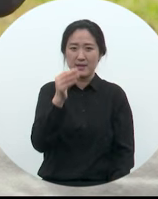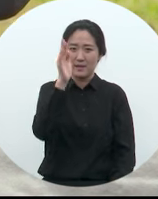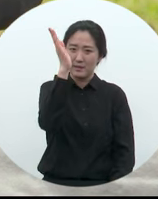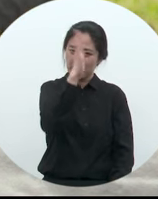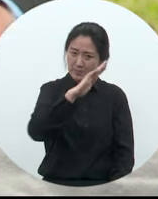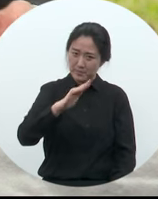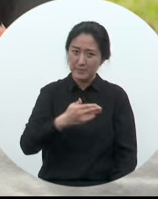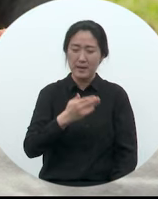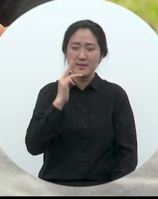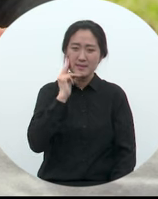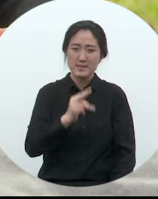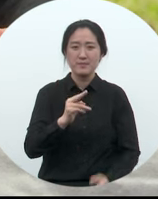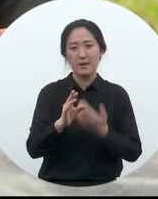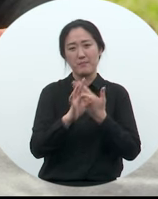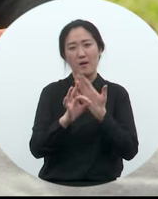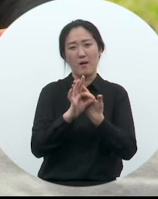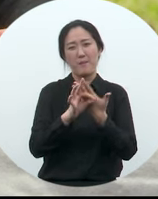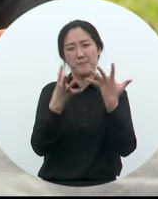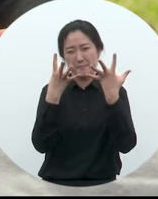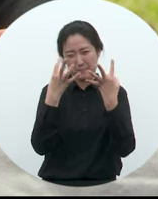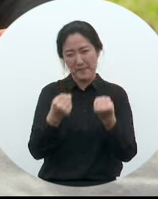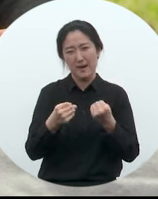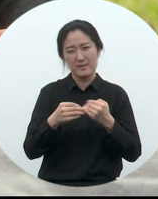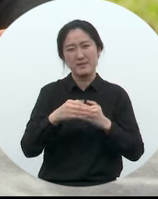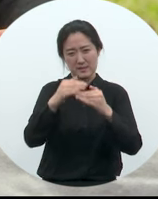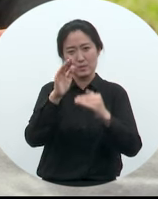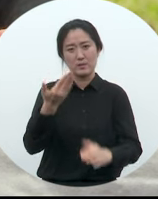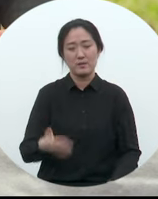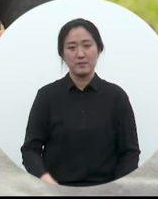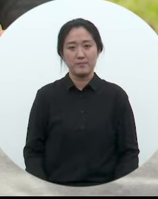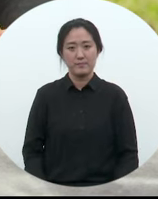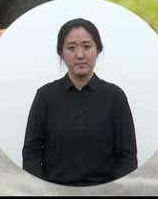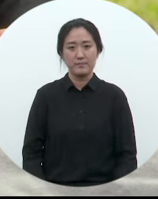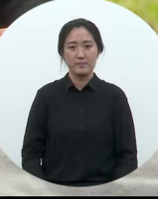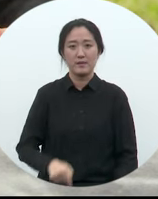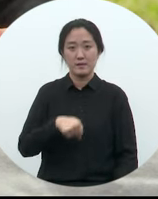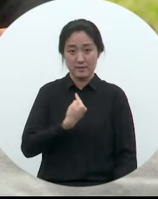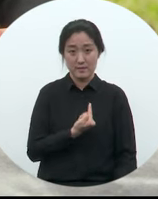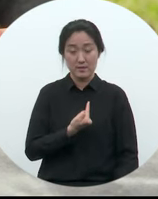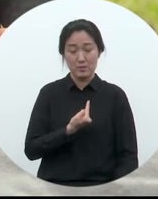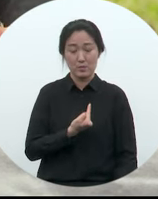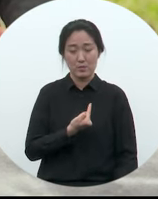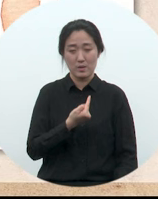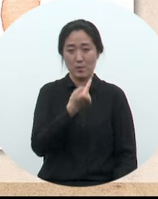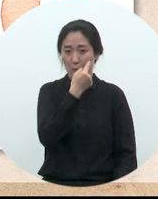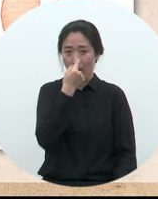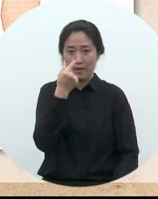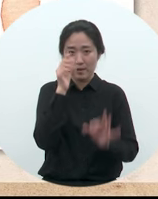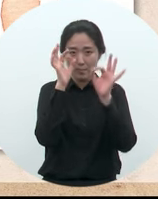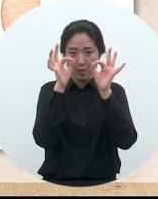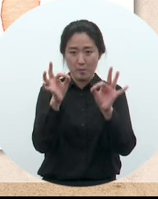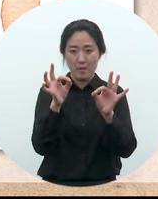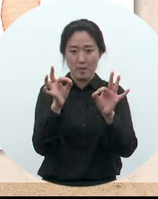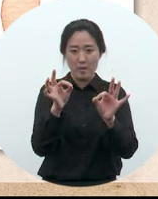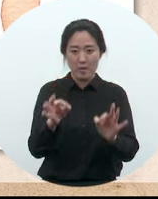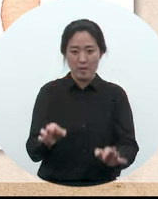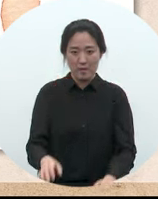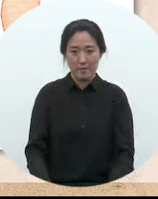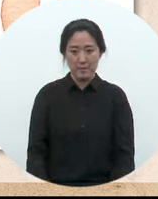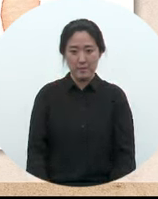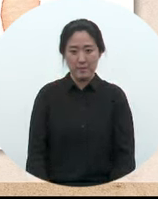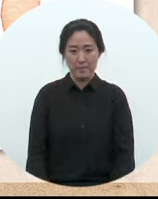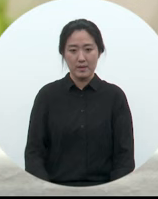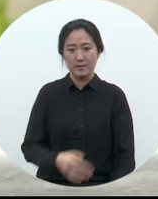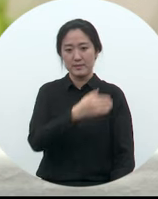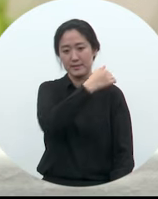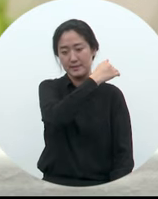틀어지는 경우에는 이미 많이 진행이 됐다라는 얘기입니다. 자가진단법이 있는데요. 바닥과 평행하도록